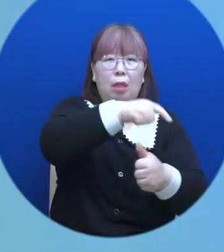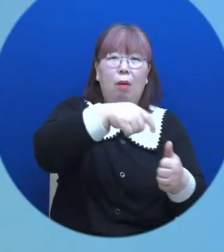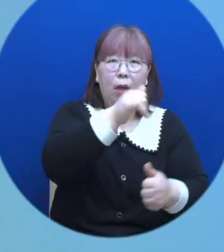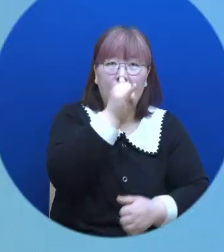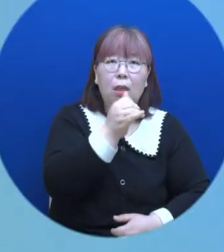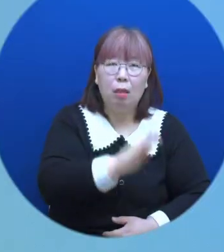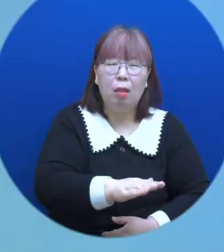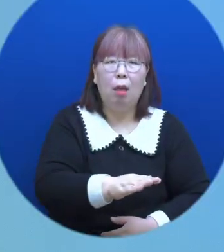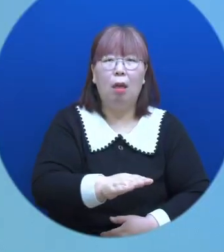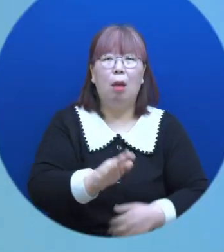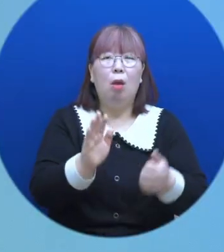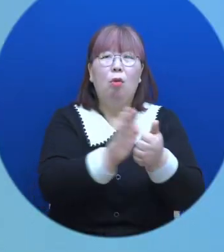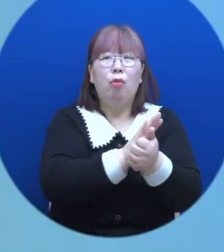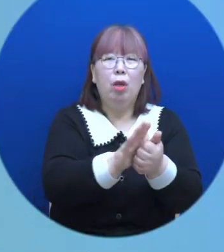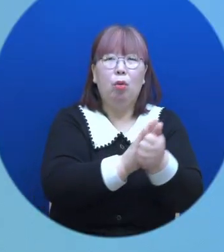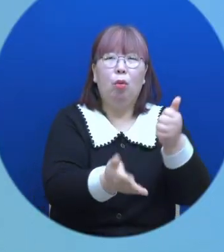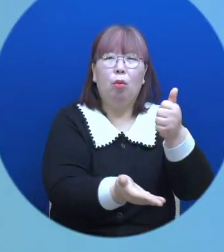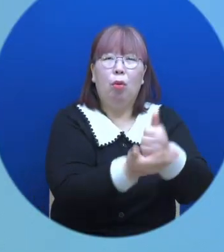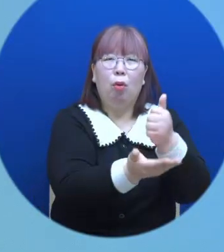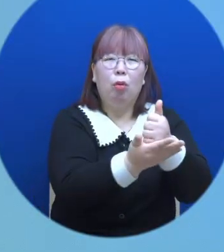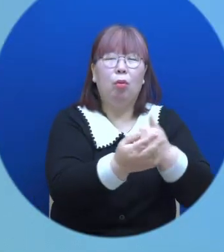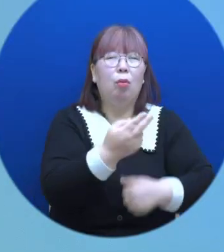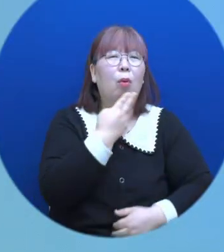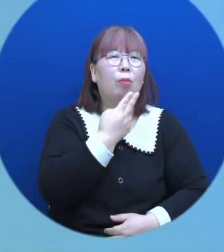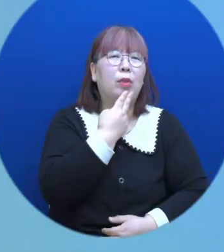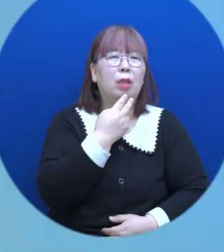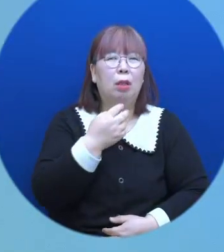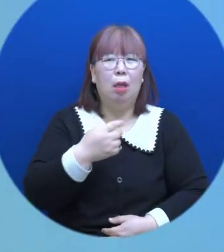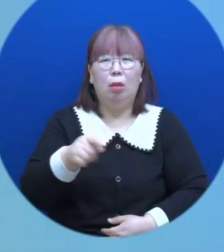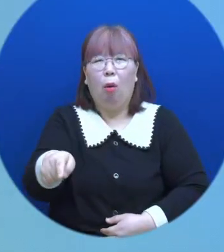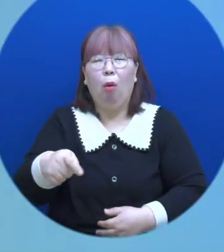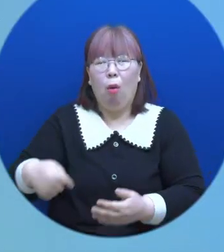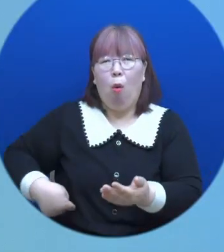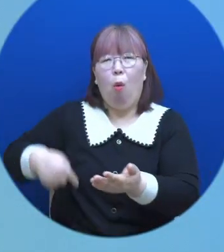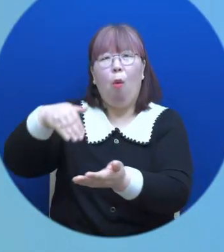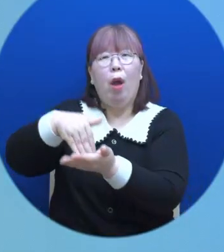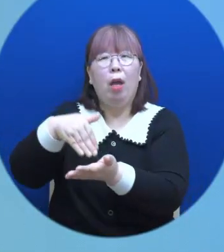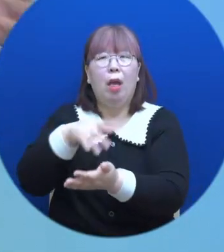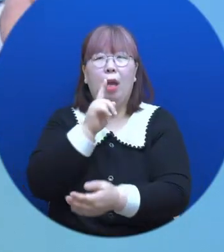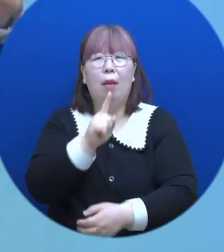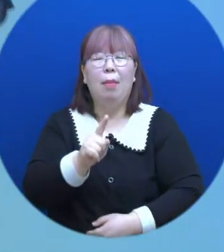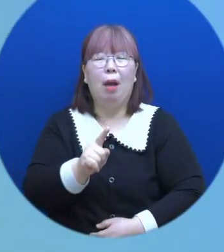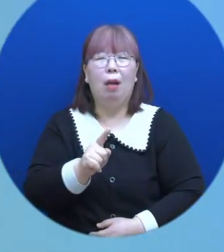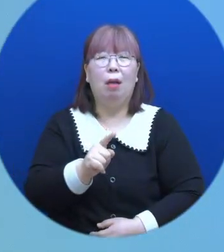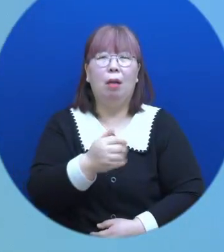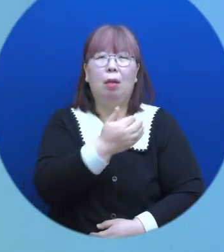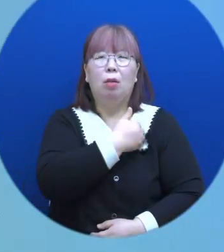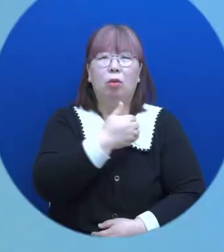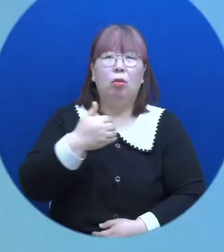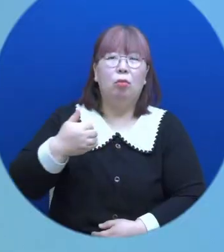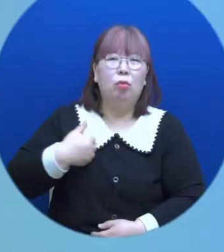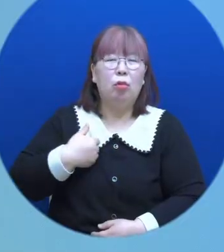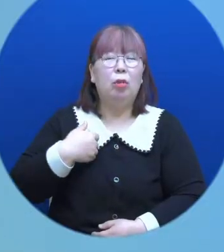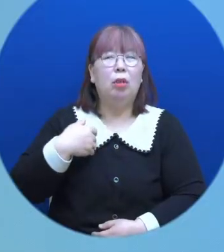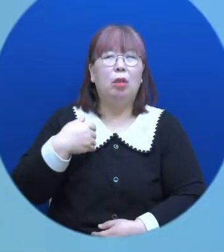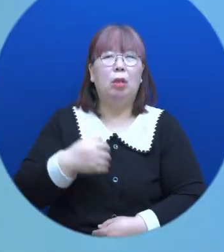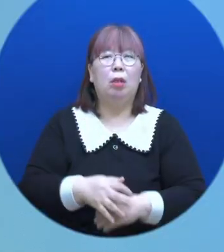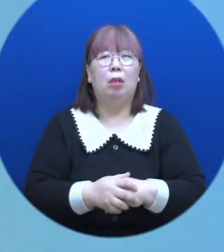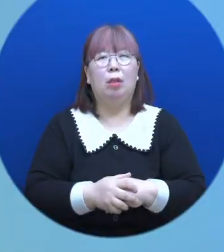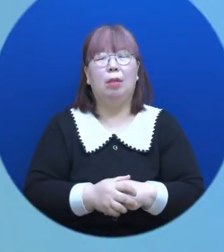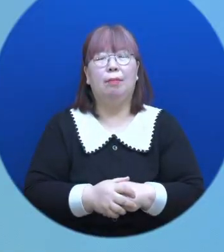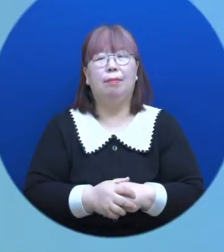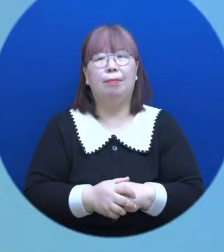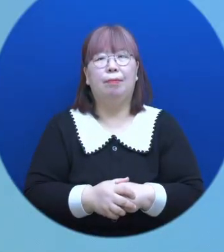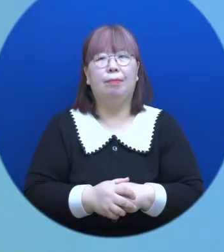있는데 위로 격려는커녕 회개하라고 충분히 들을 수 있는 말이 오늘